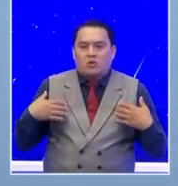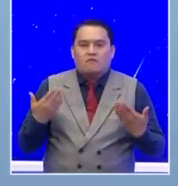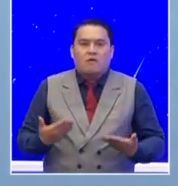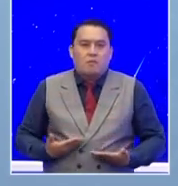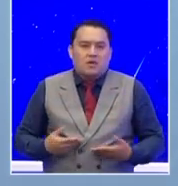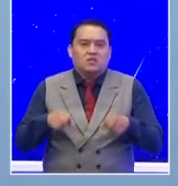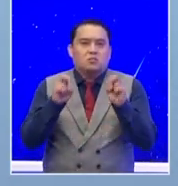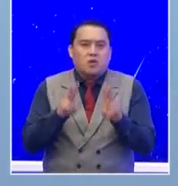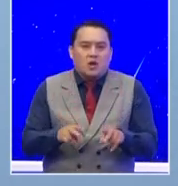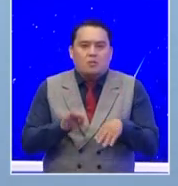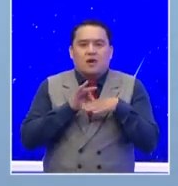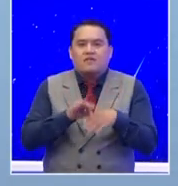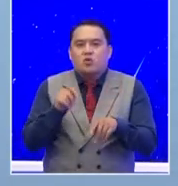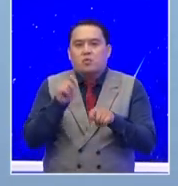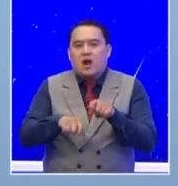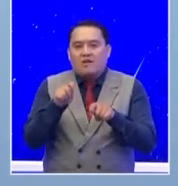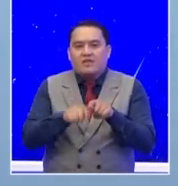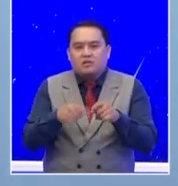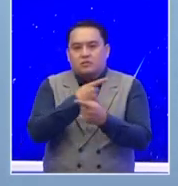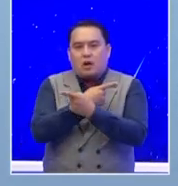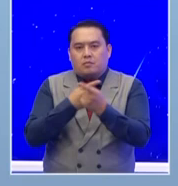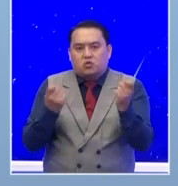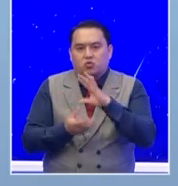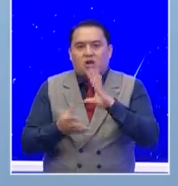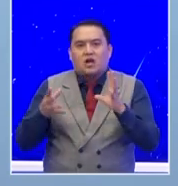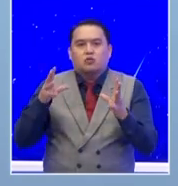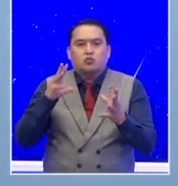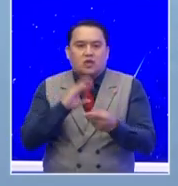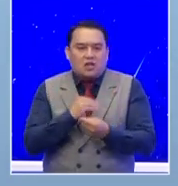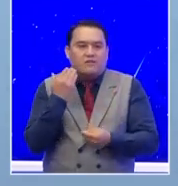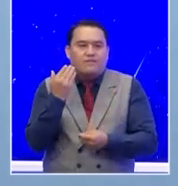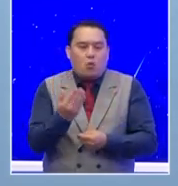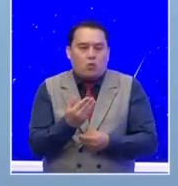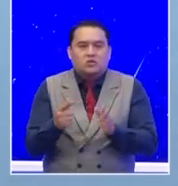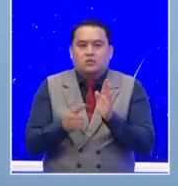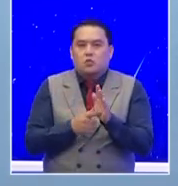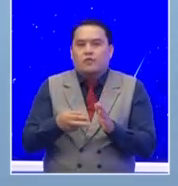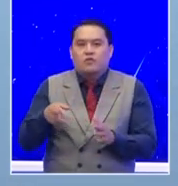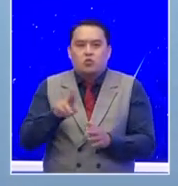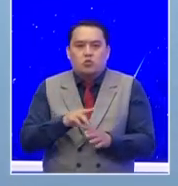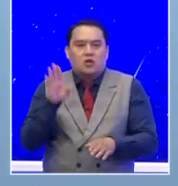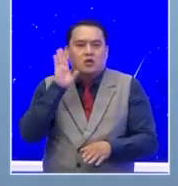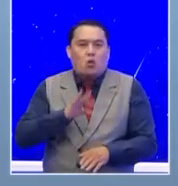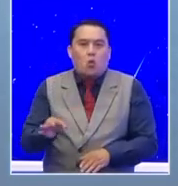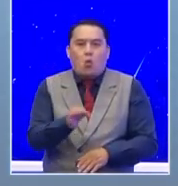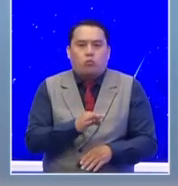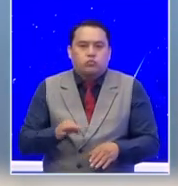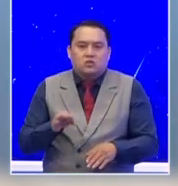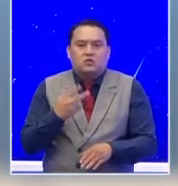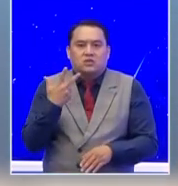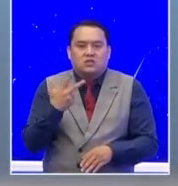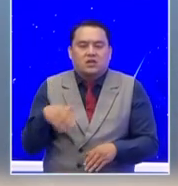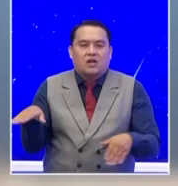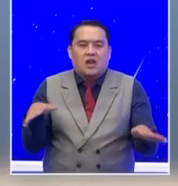специалисты проведут расследование и сообщат о результатах по словам очевидца в 7 июня на этом же озере плавали 3